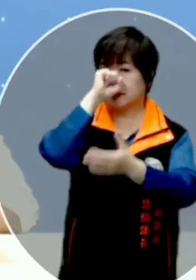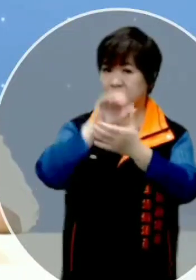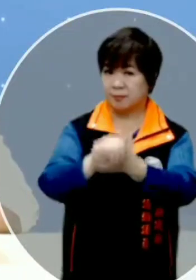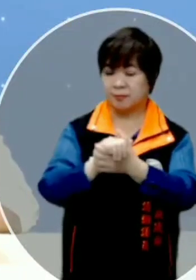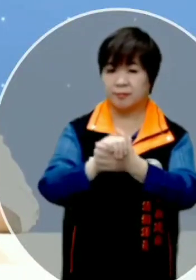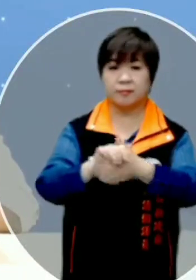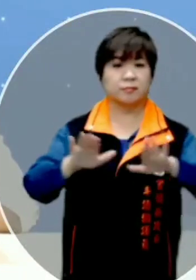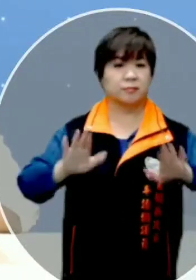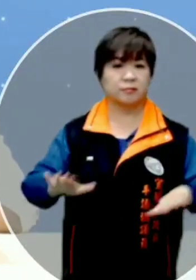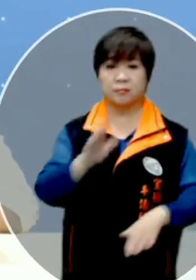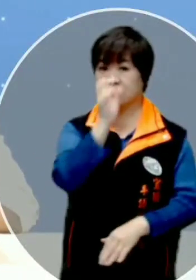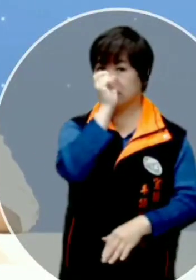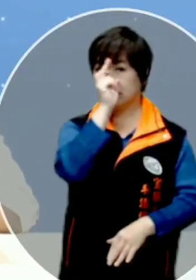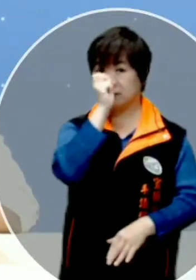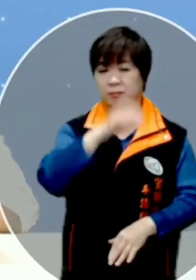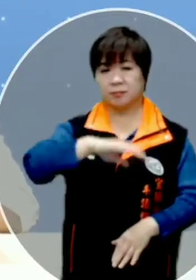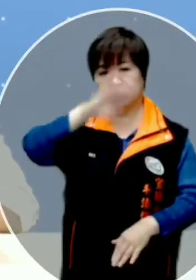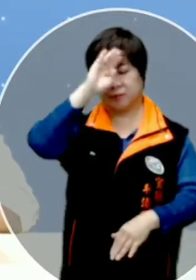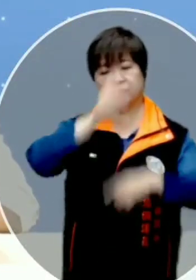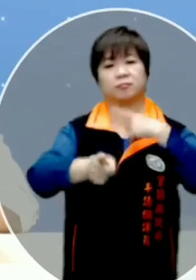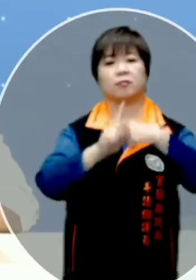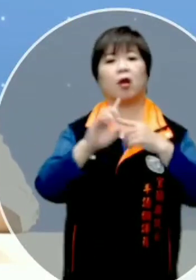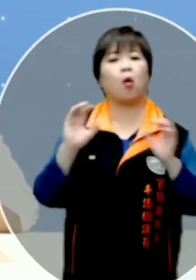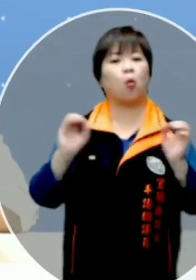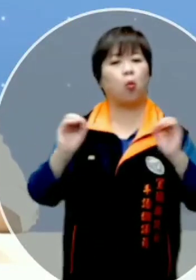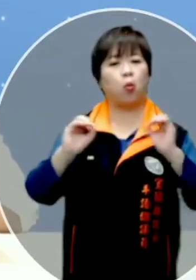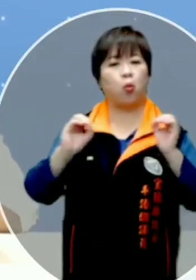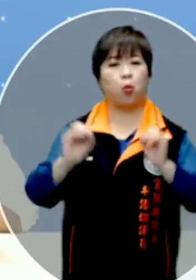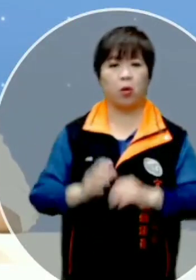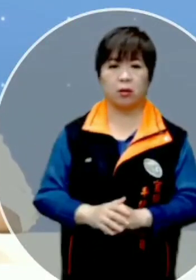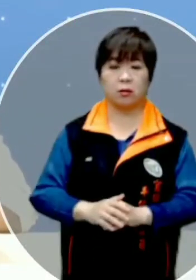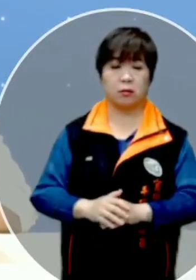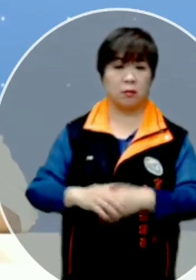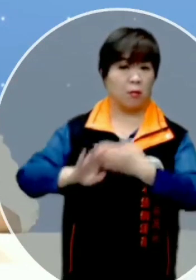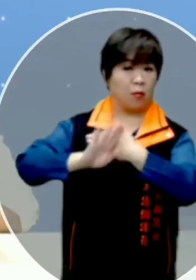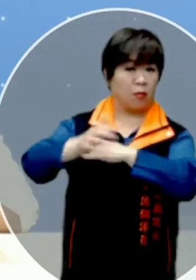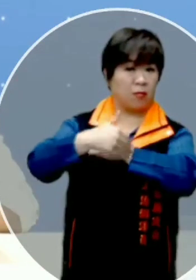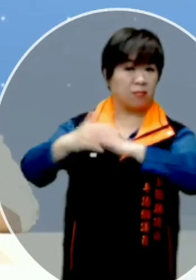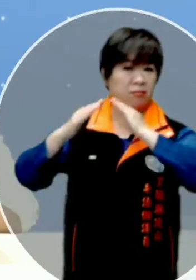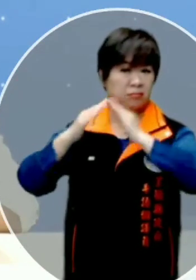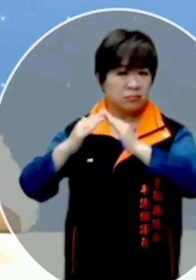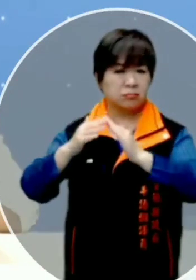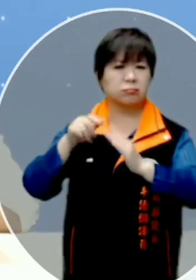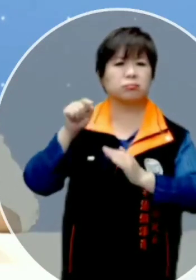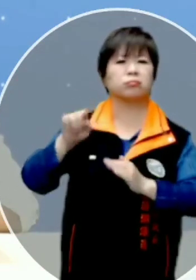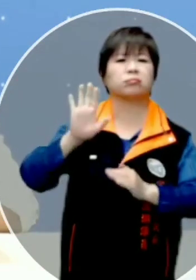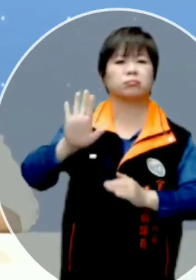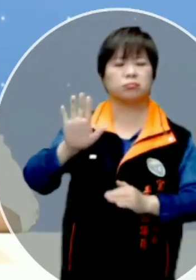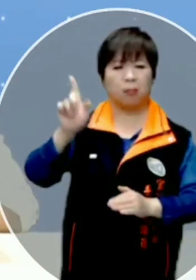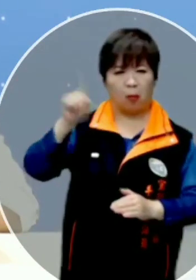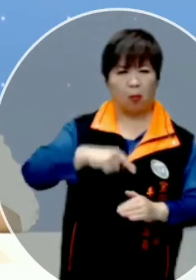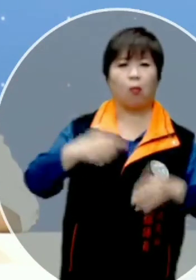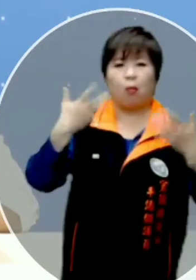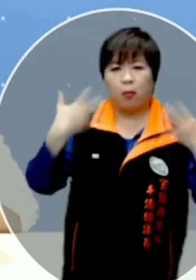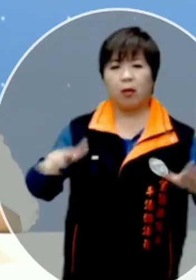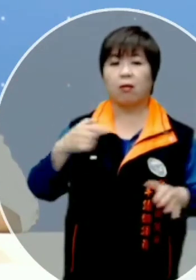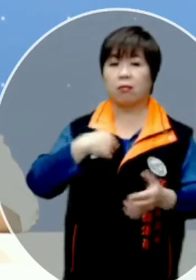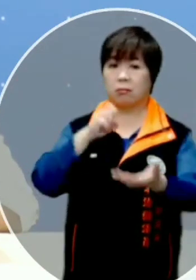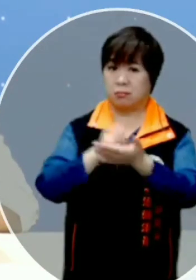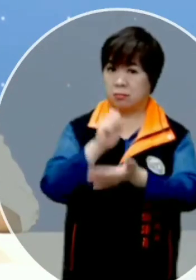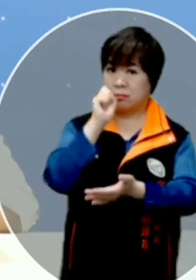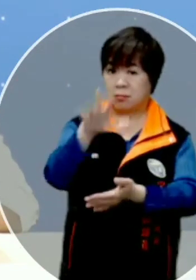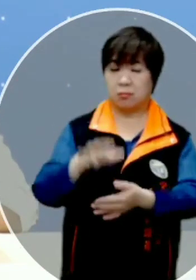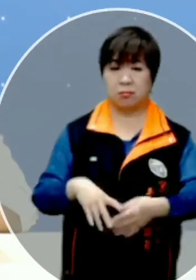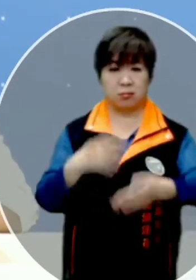今天呢，依然没有确诊的个案，但是呢，有外县市确诊的足迹要向大家报告。